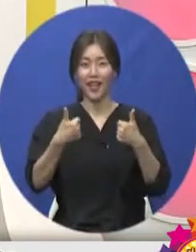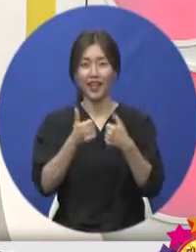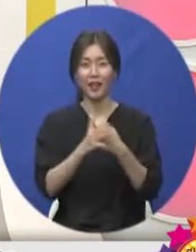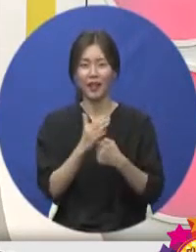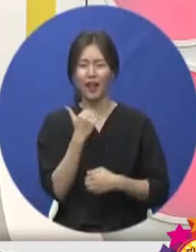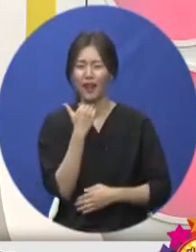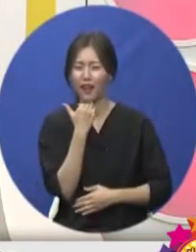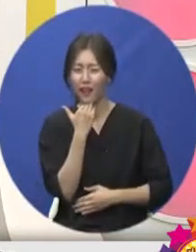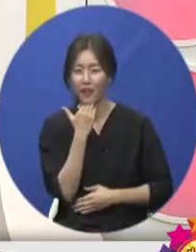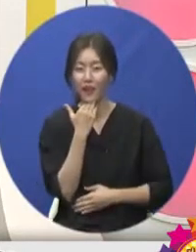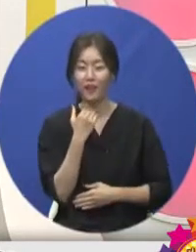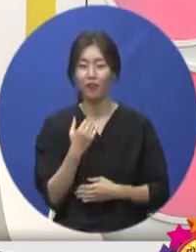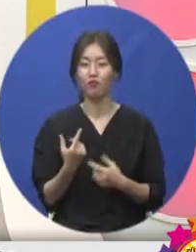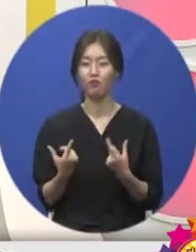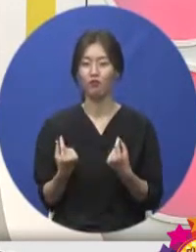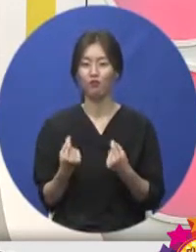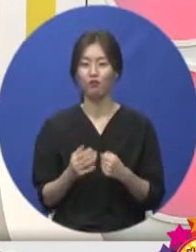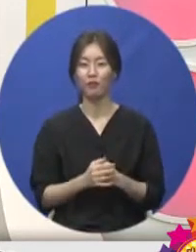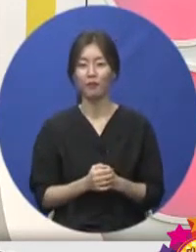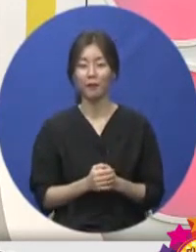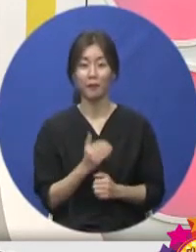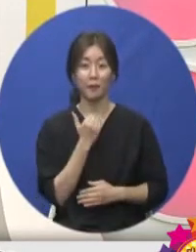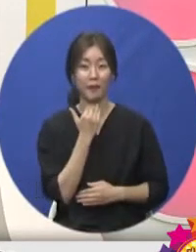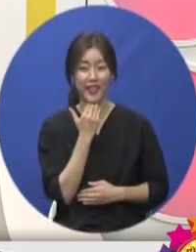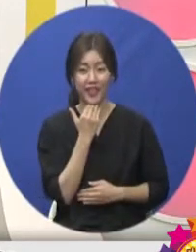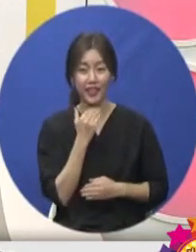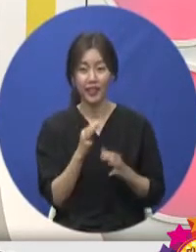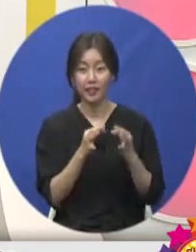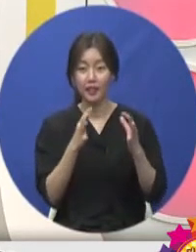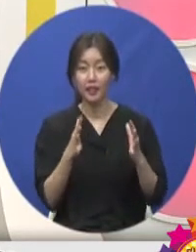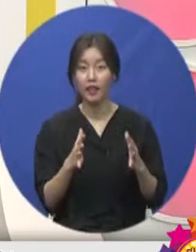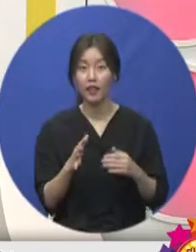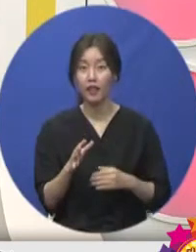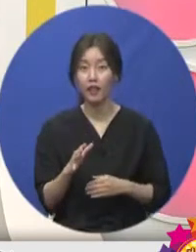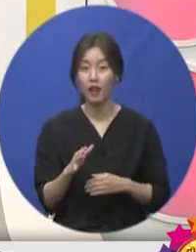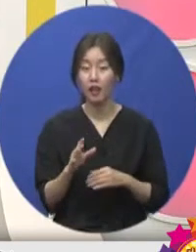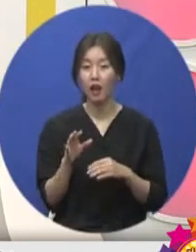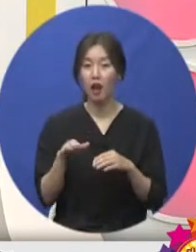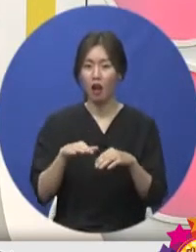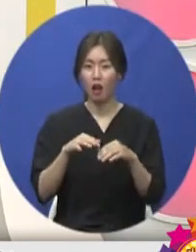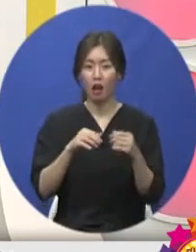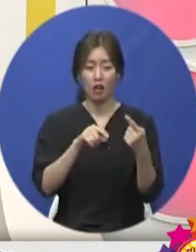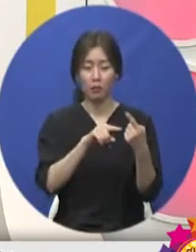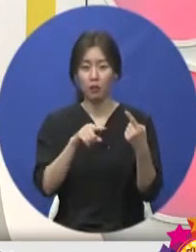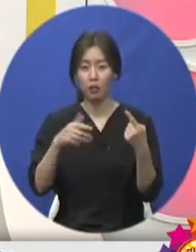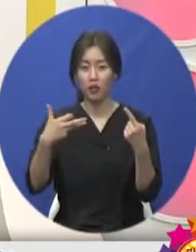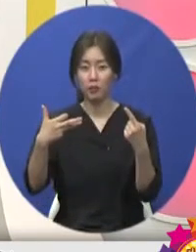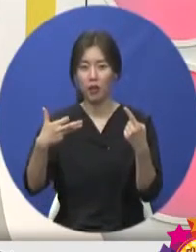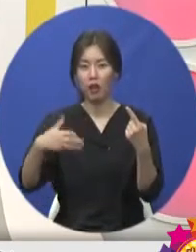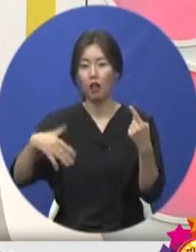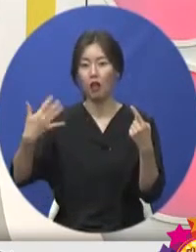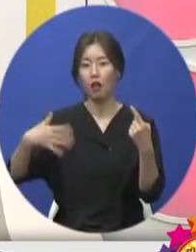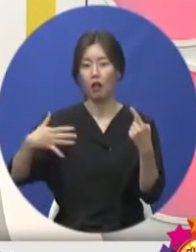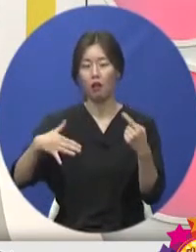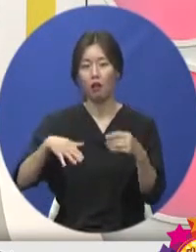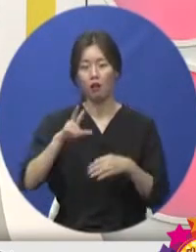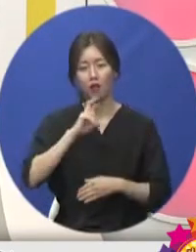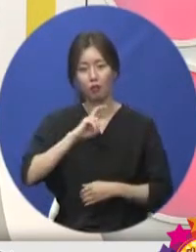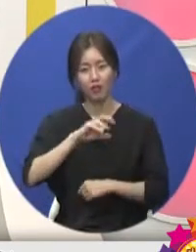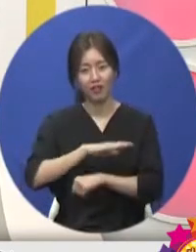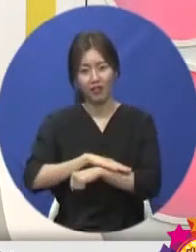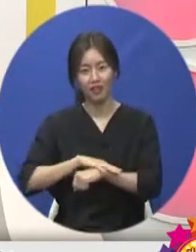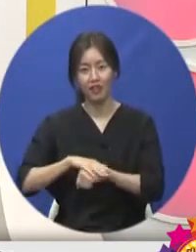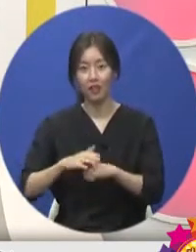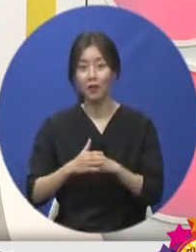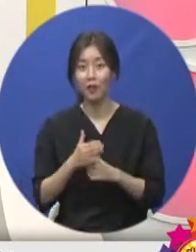기다리셨죠? 네네. 예. 네. 어떻게 다 기다리시면서? 잘 부르시네요. 네? 다 잘 부르셔? 다 잘 부르셔. 예, 다 잘 부르시죠? 어머니 네. 어떡하실